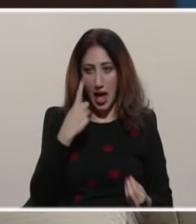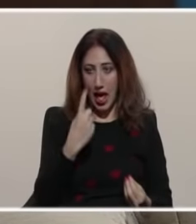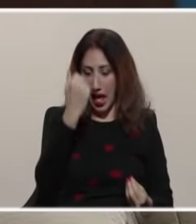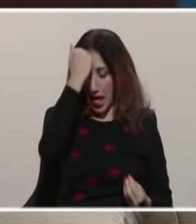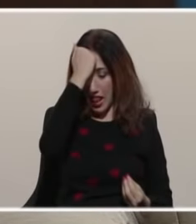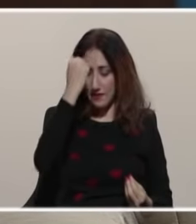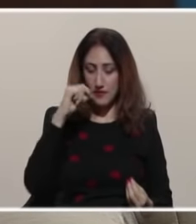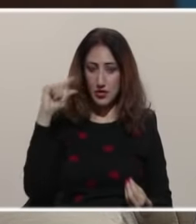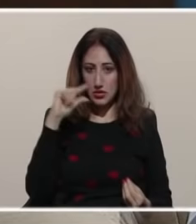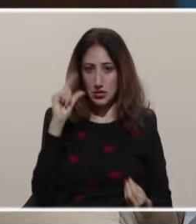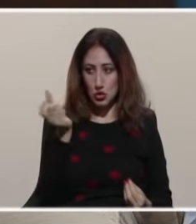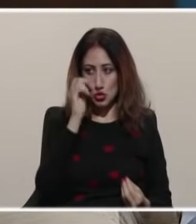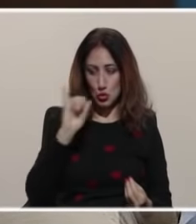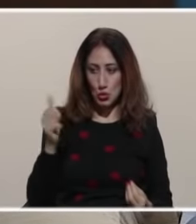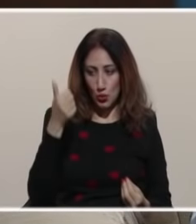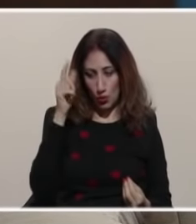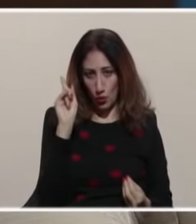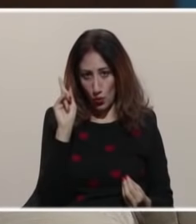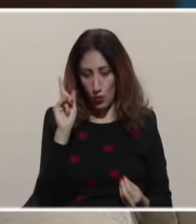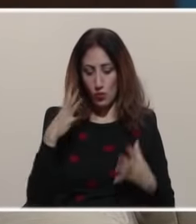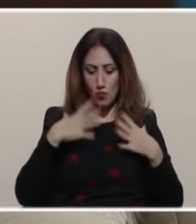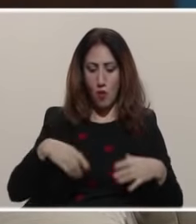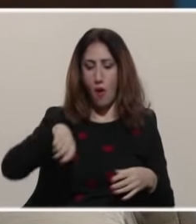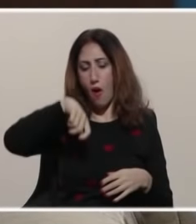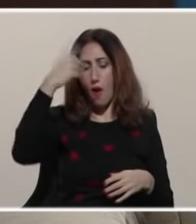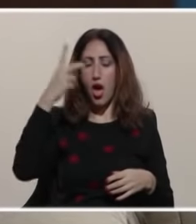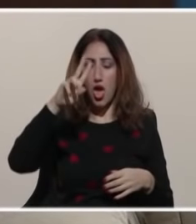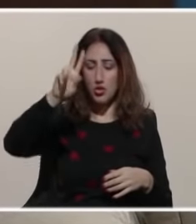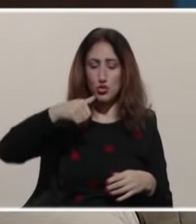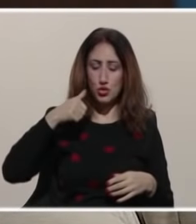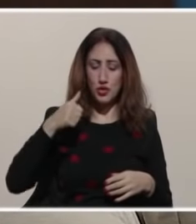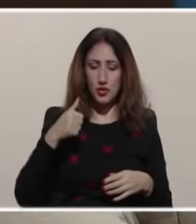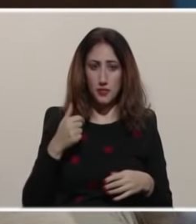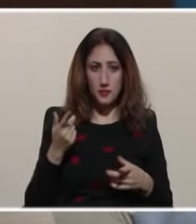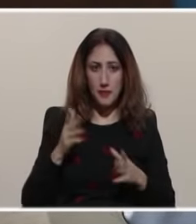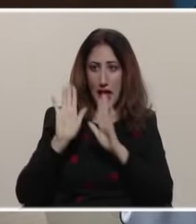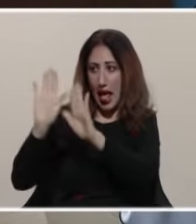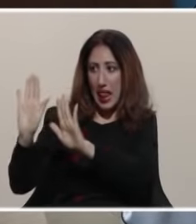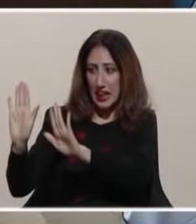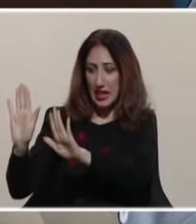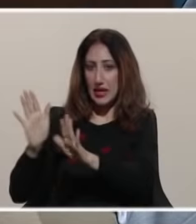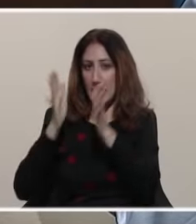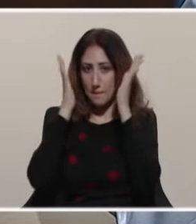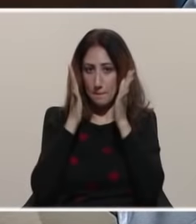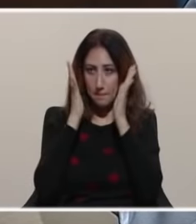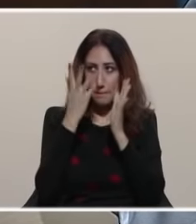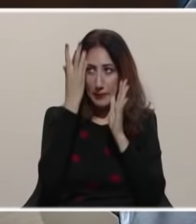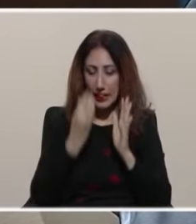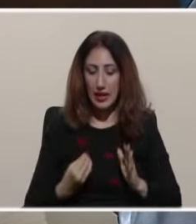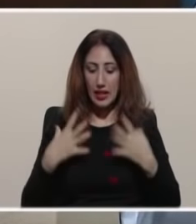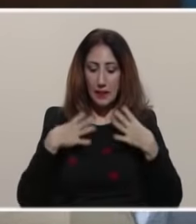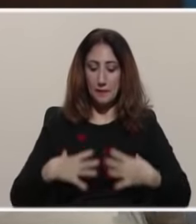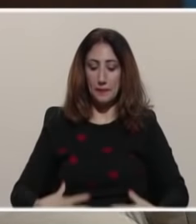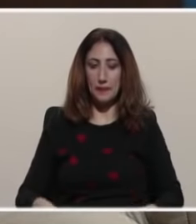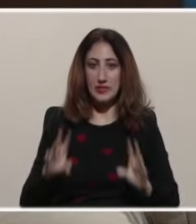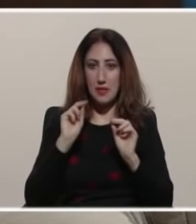راح اشترى اغلى ثوب، اغلى ثوب في الوقت ده، وخصصه بس لقيام الليل.